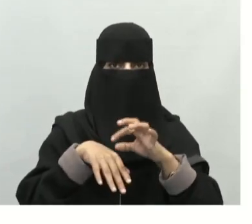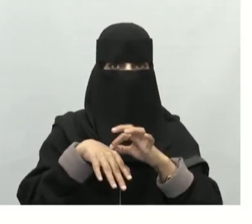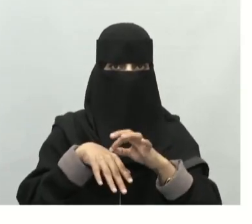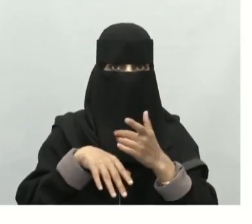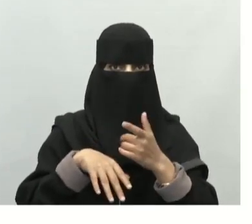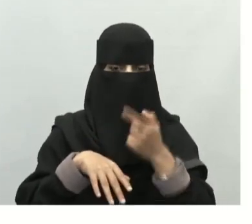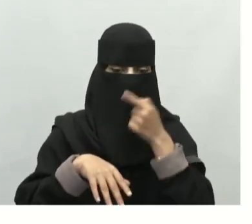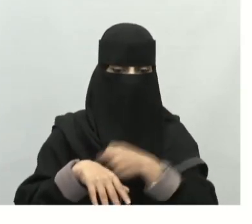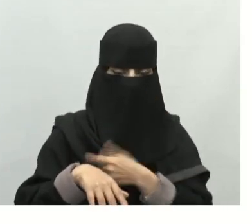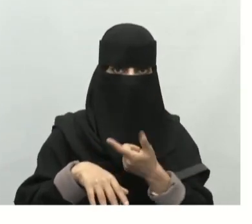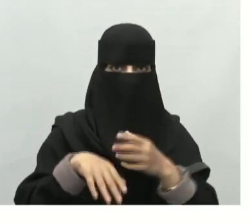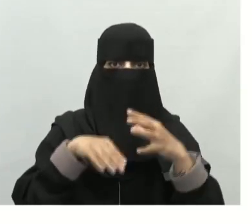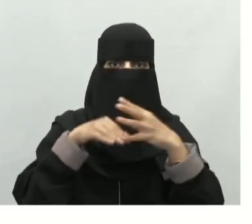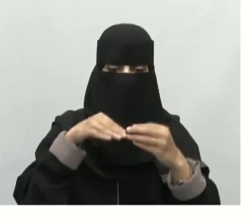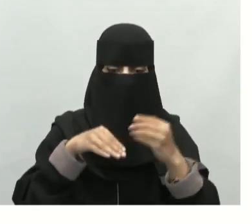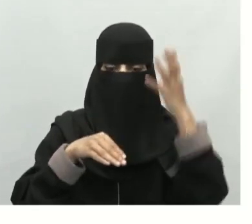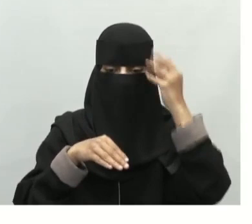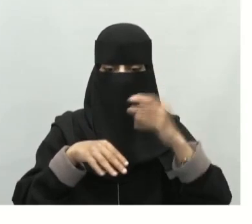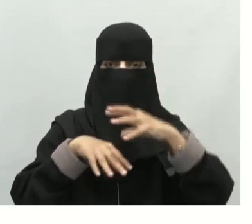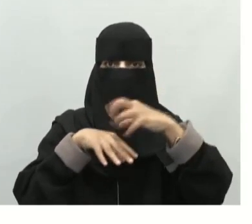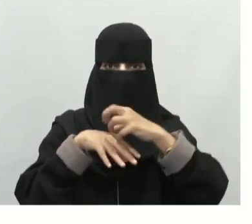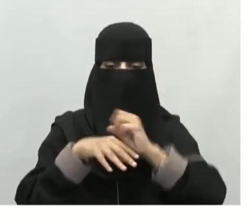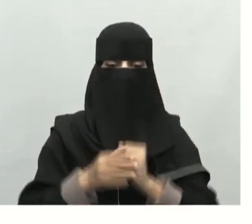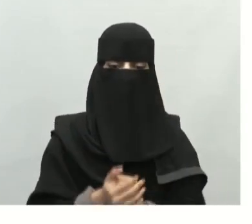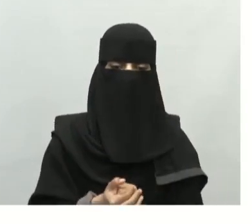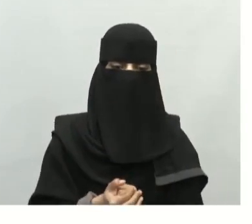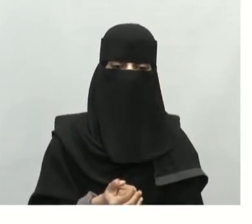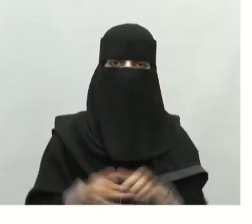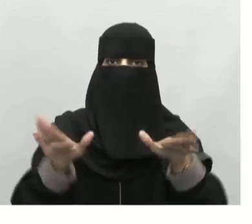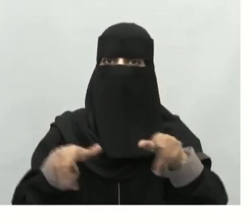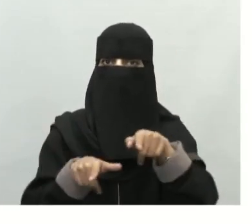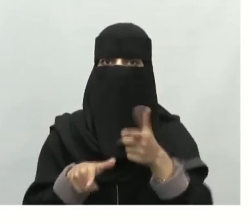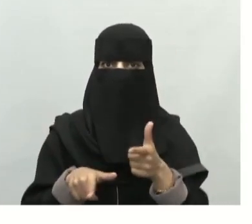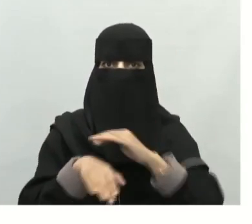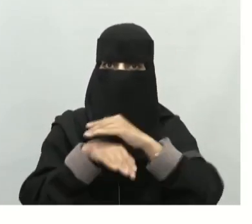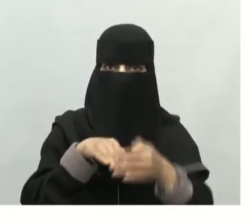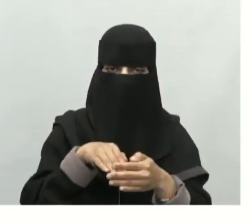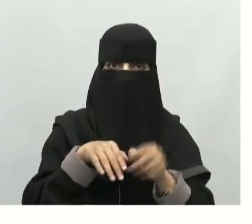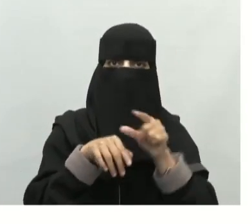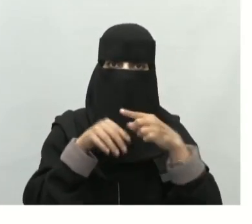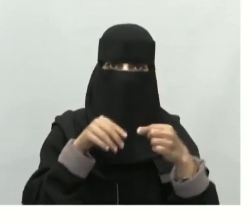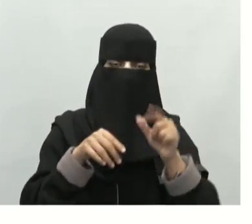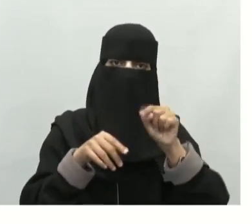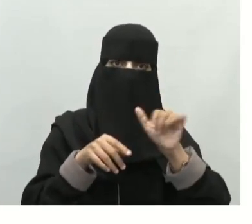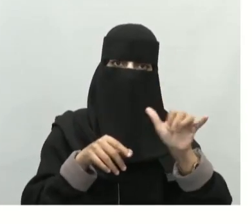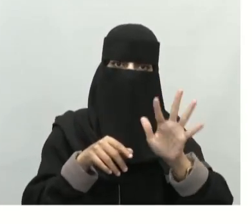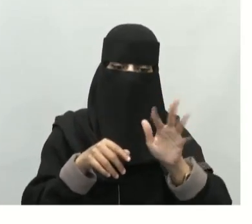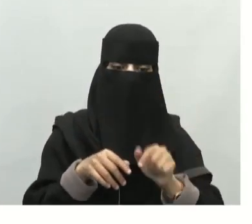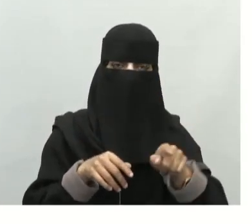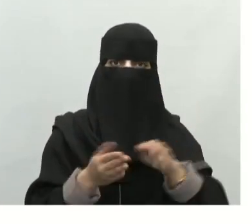الثديات شعر فرو صوف وبر احسنتم الطيور ريش ممتاز